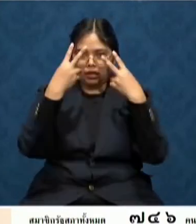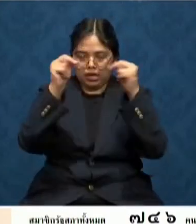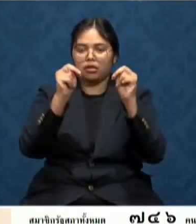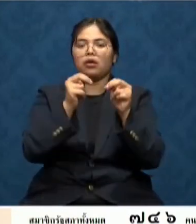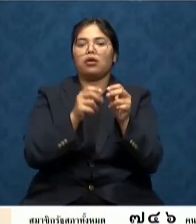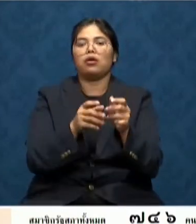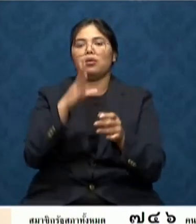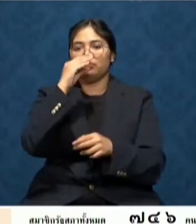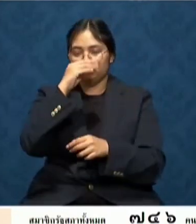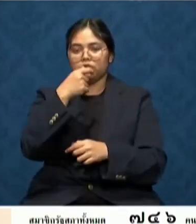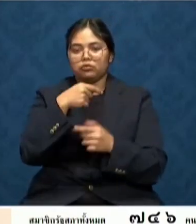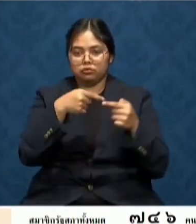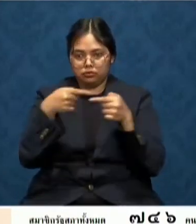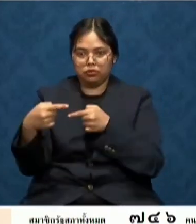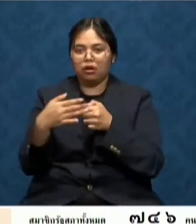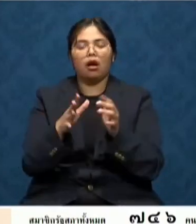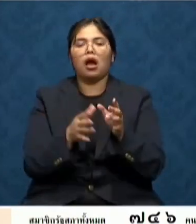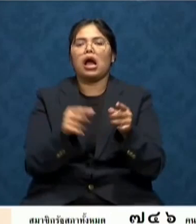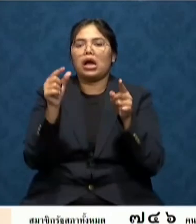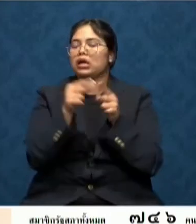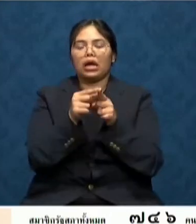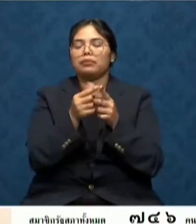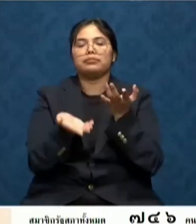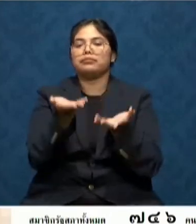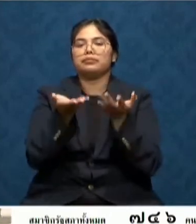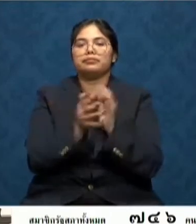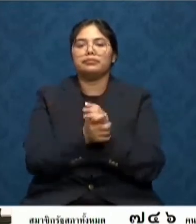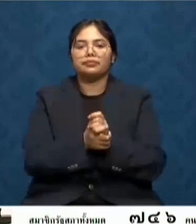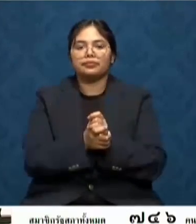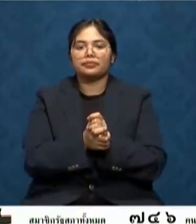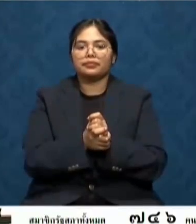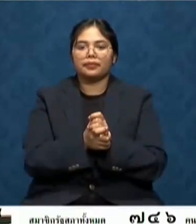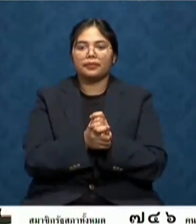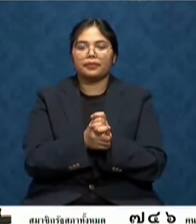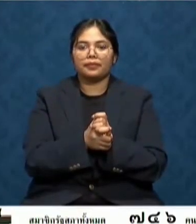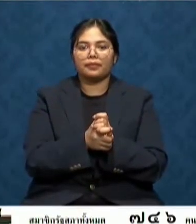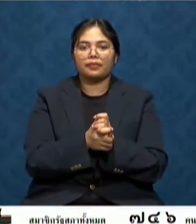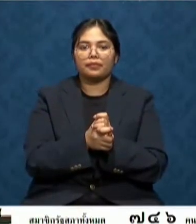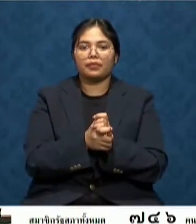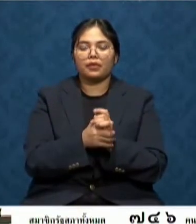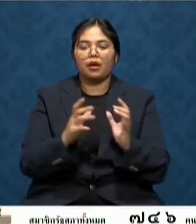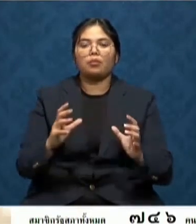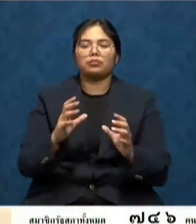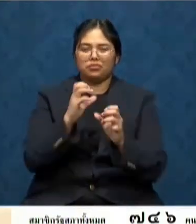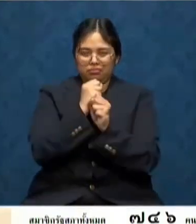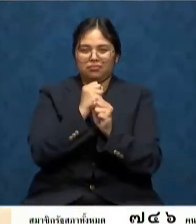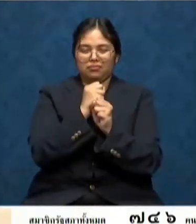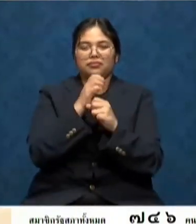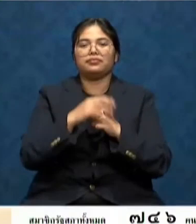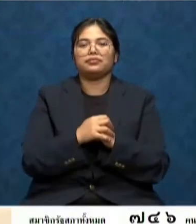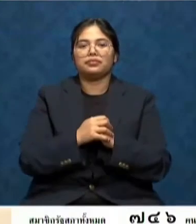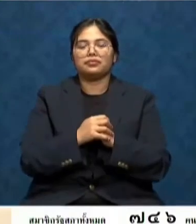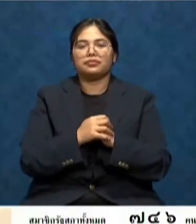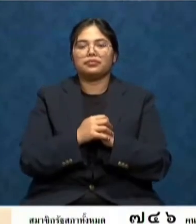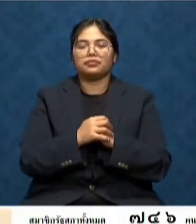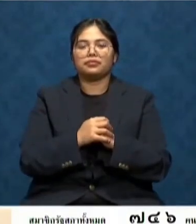ต่นะครับ plaincl จะใช้คำยาบgazz YOUTสannéeกบที่ครับ จะให้กระชบขึ้นนะครับถาม Eggs of